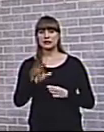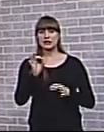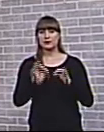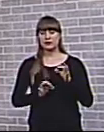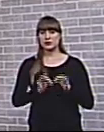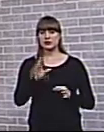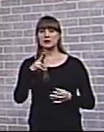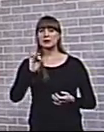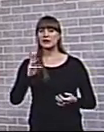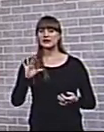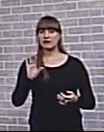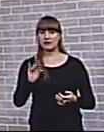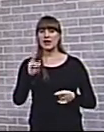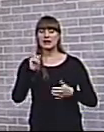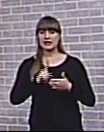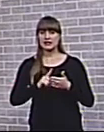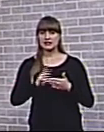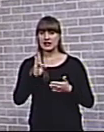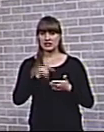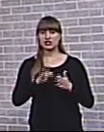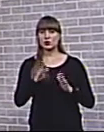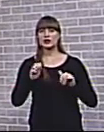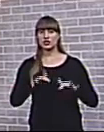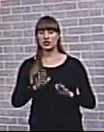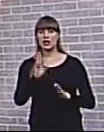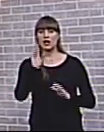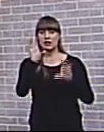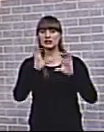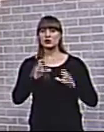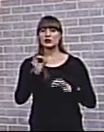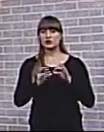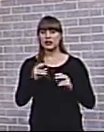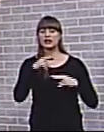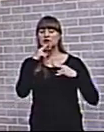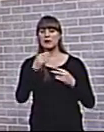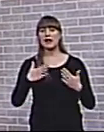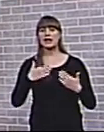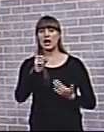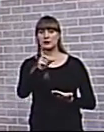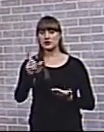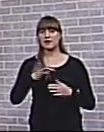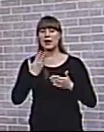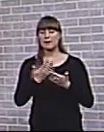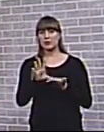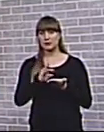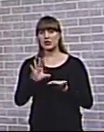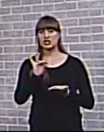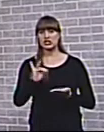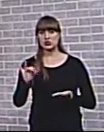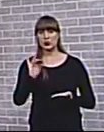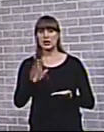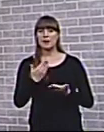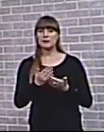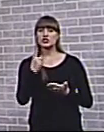производстве у судебных приставов. И надежда только на решение Конституционного суда и внимание общественности. По примеру истории Дэйва Кэрролла. Почти